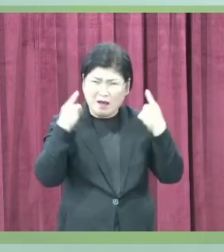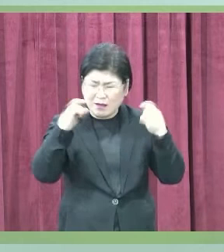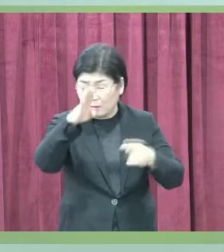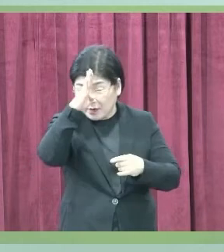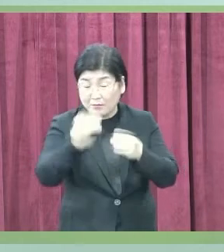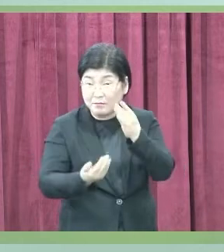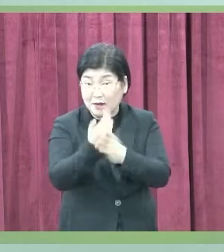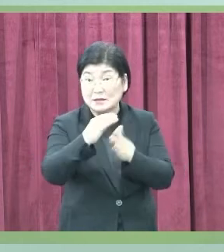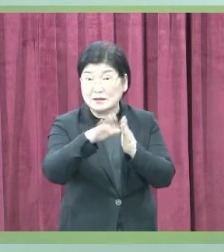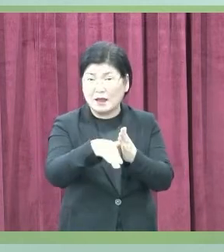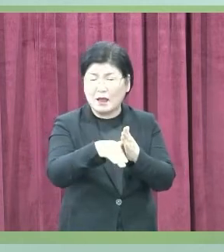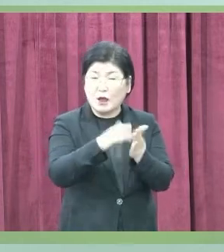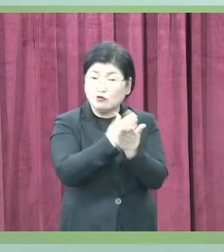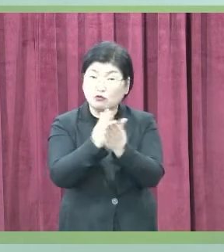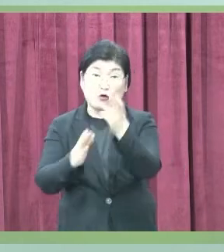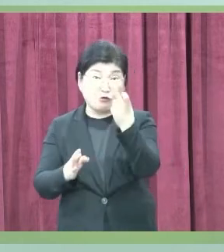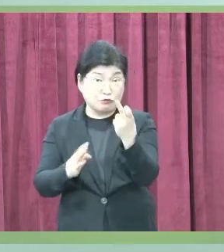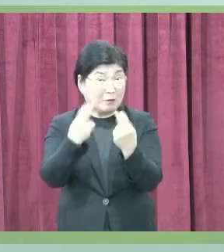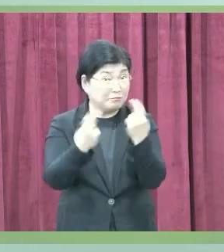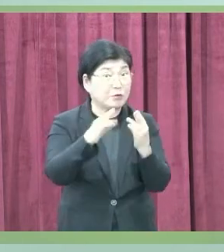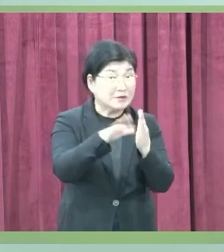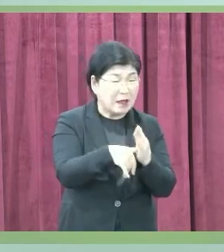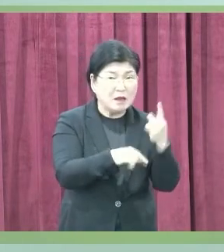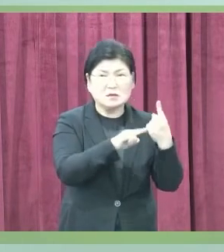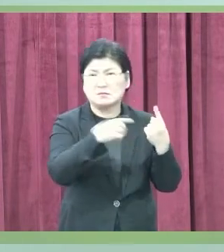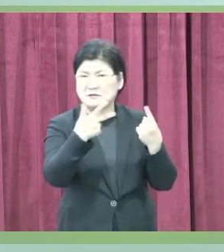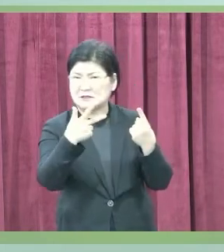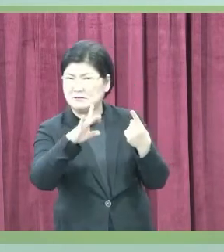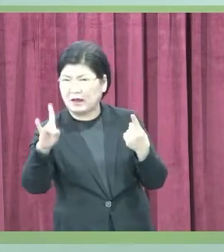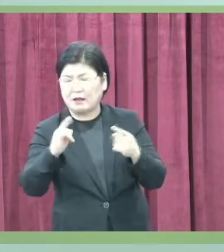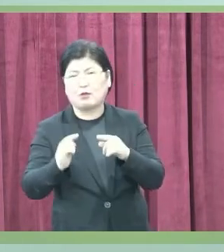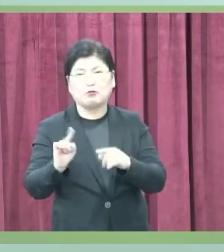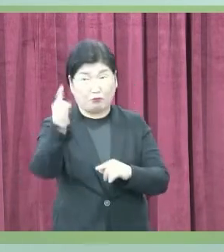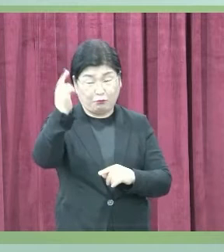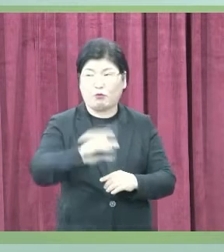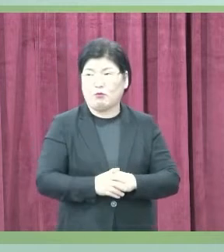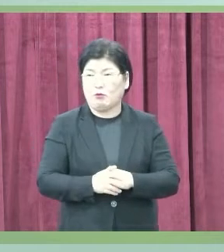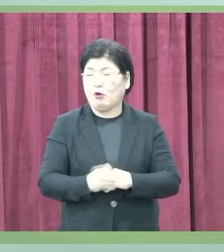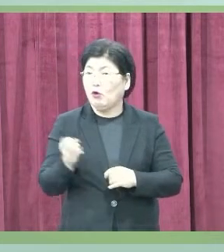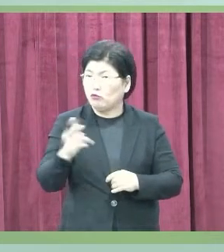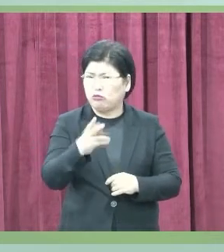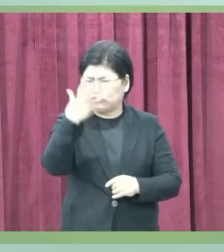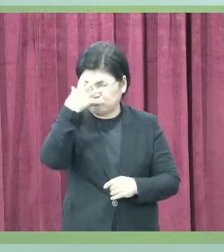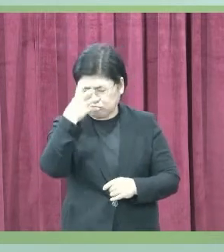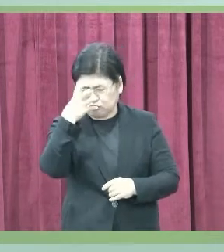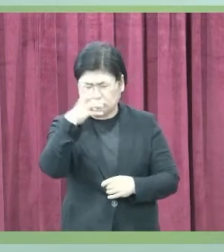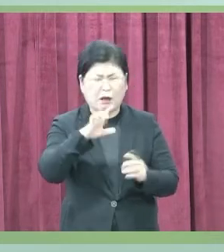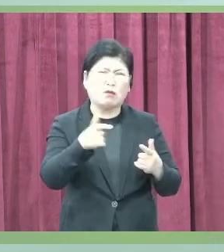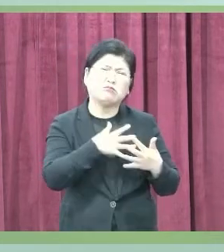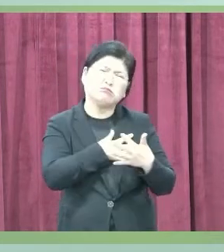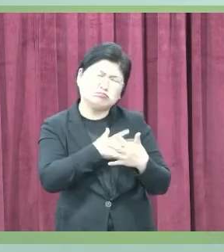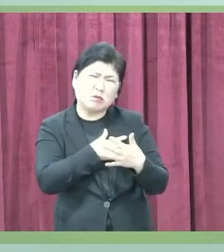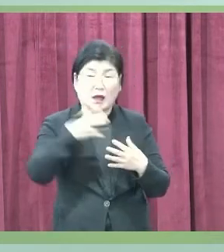유병률 12가지를 비교했을 때 1.7배가 높았다라는 거. 그래서 또 우울과 불안,